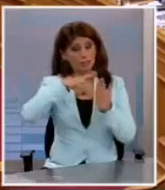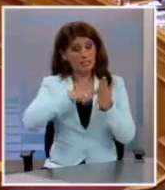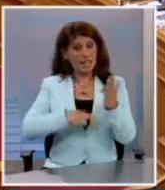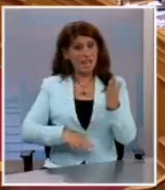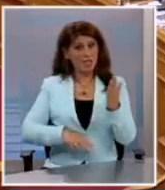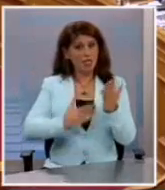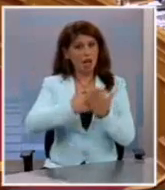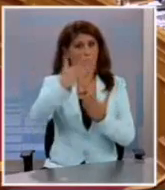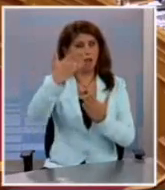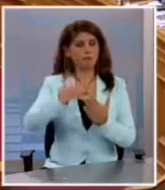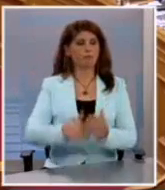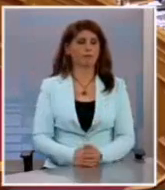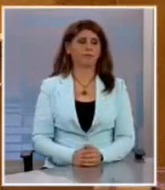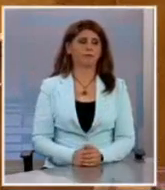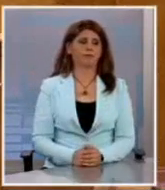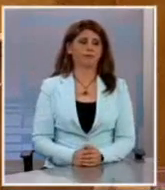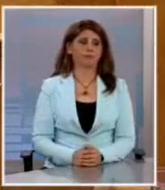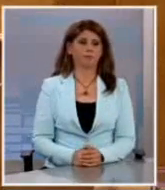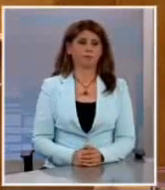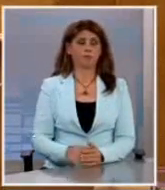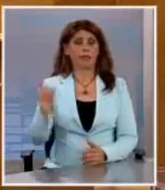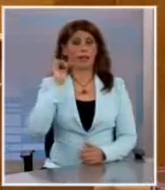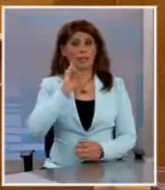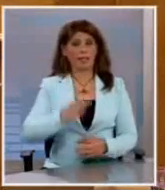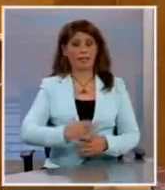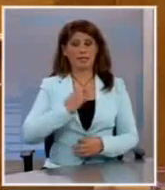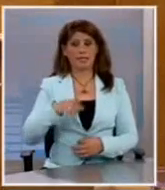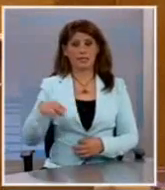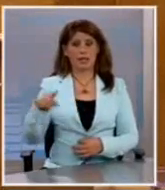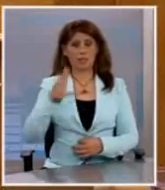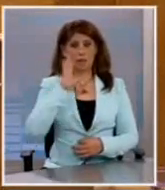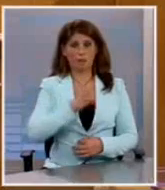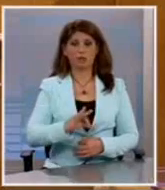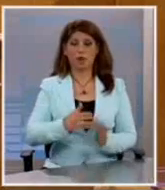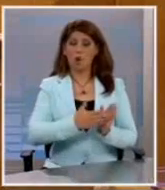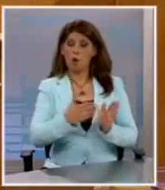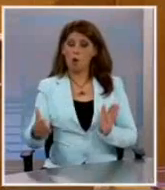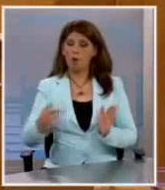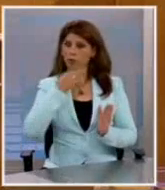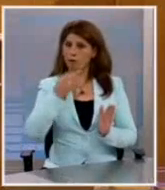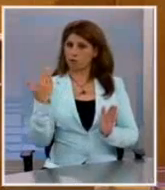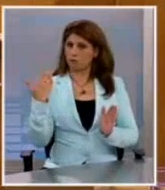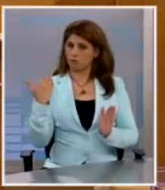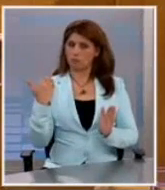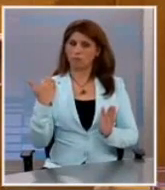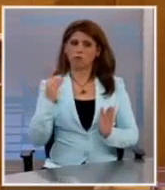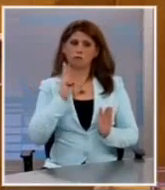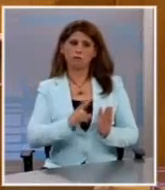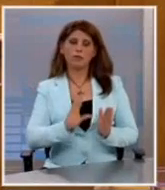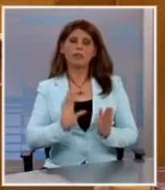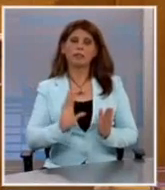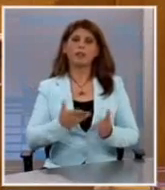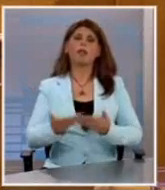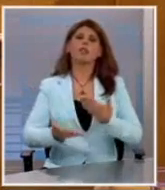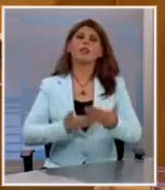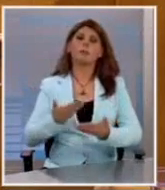Κυρίες και κύριοι συνάδελφοι, πράγματι όλα αυτά που είπα προηγουμένως φαίνεται να μην